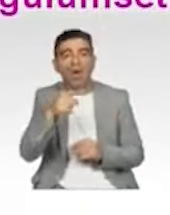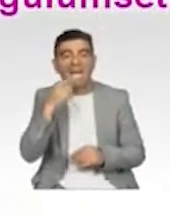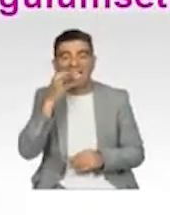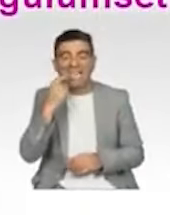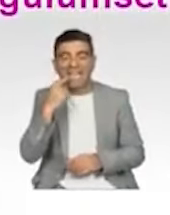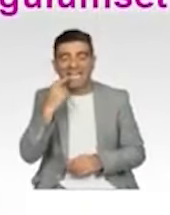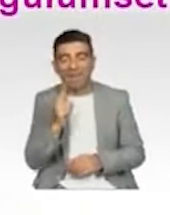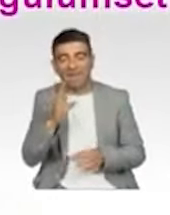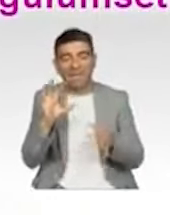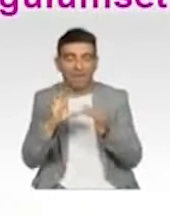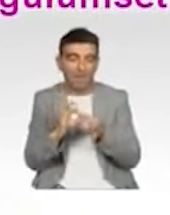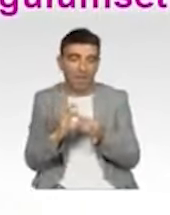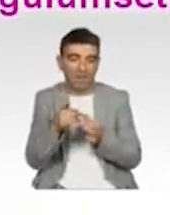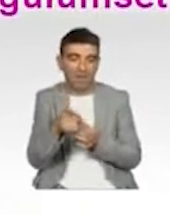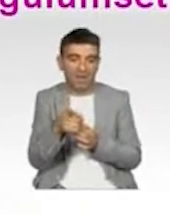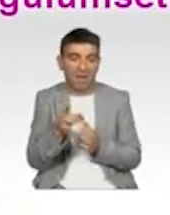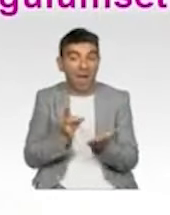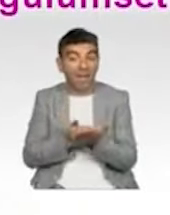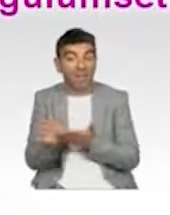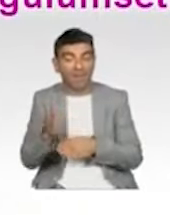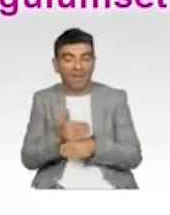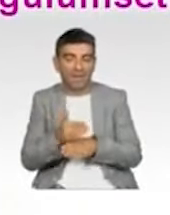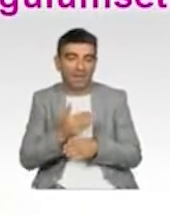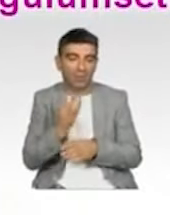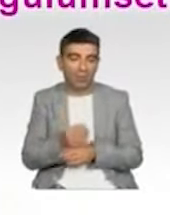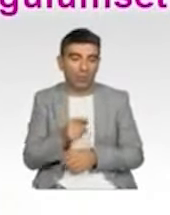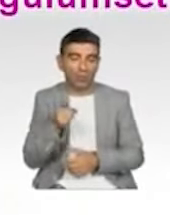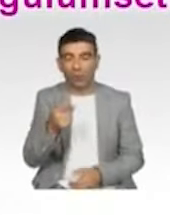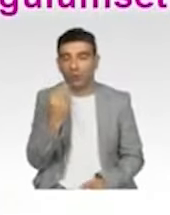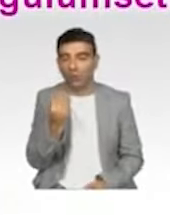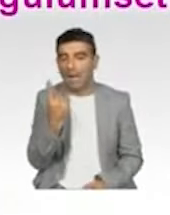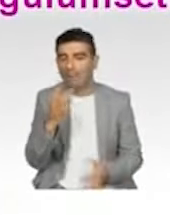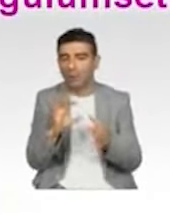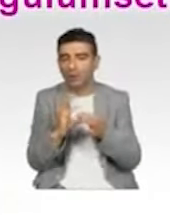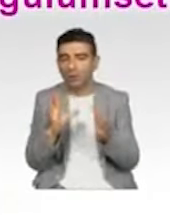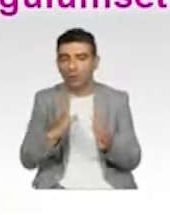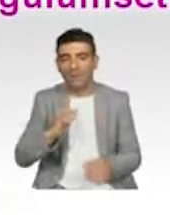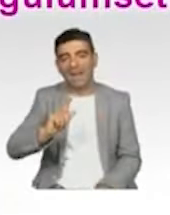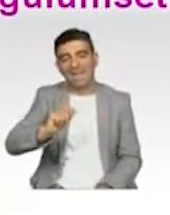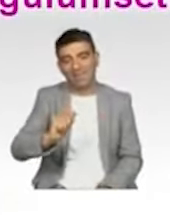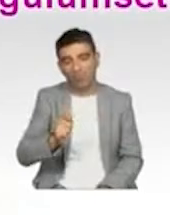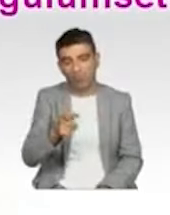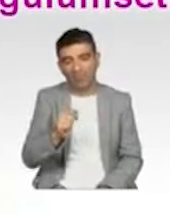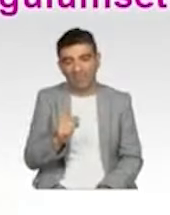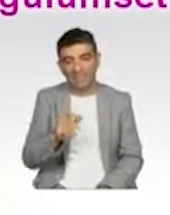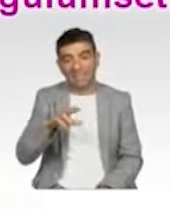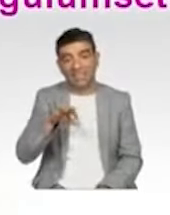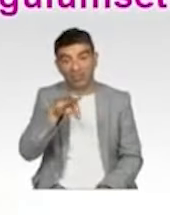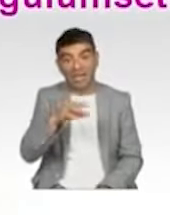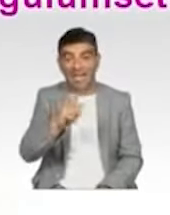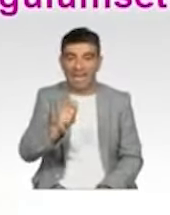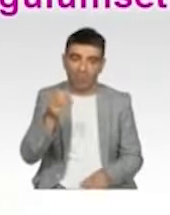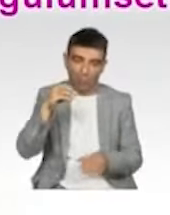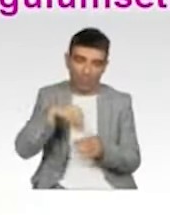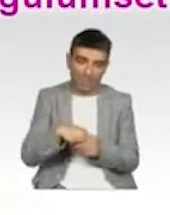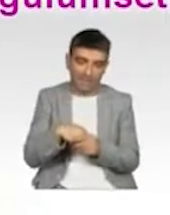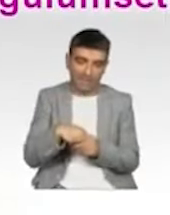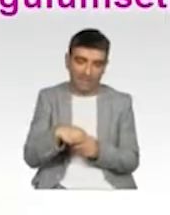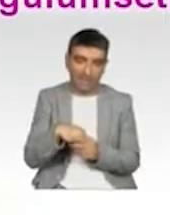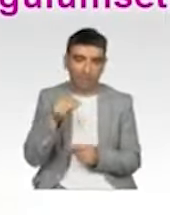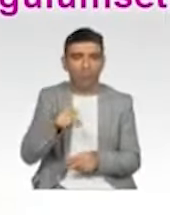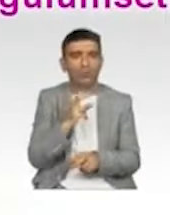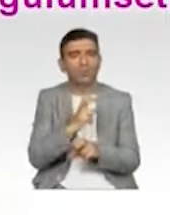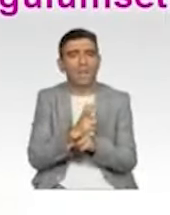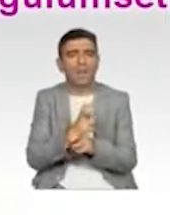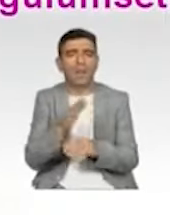bağlar. Tiyaniler demiri bağlar ve atılmasına neden olur. Bunun güzel bir çözümü var, limon. Ha, limon. Çaya limon mu katacağız? Evet, limon katarsak bu riski